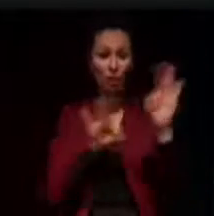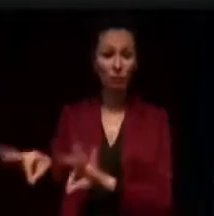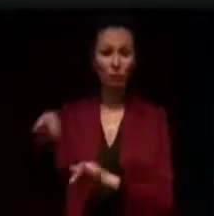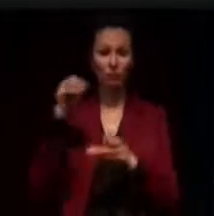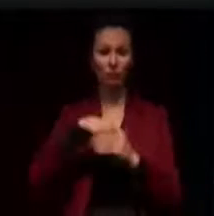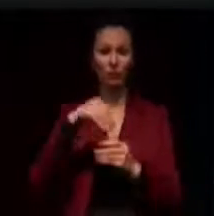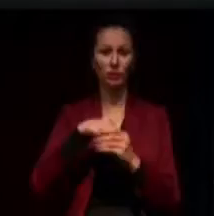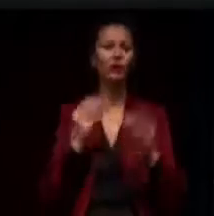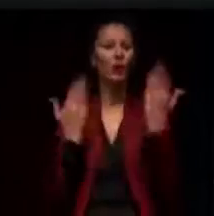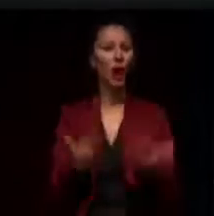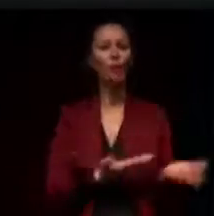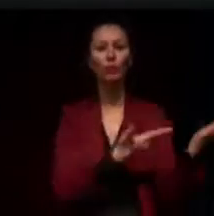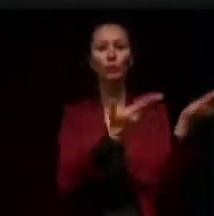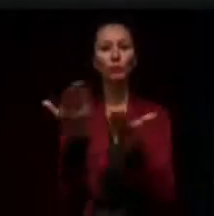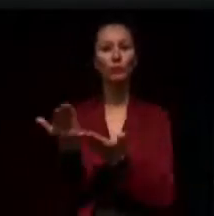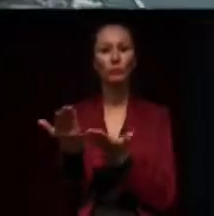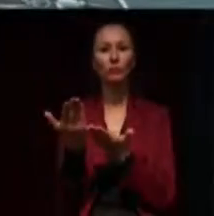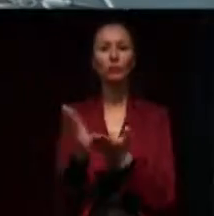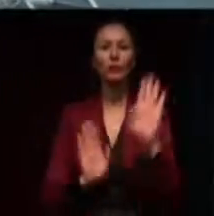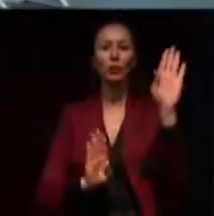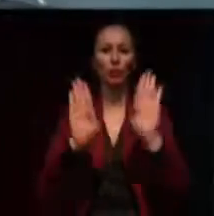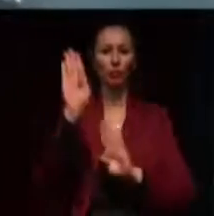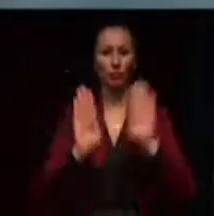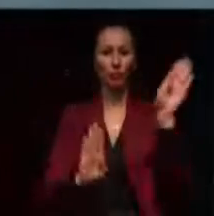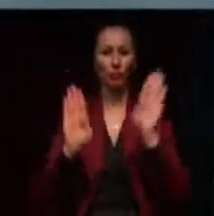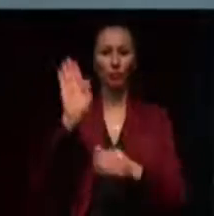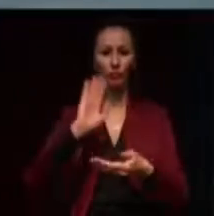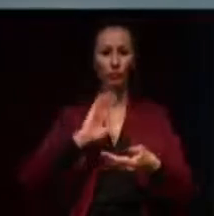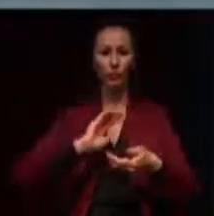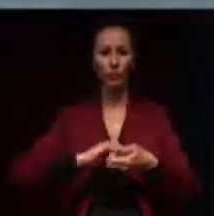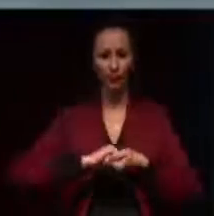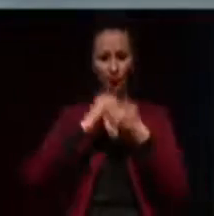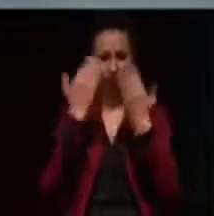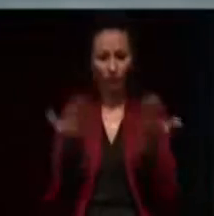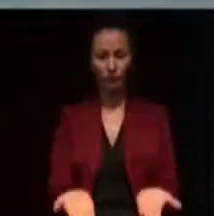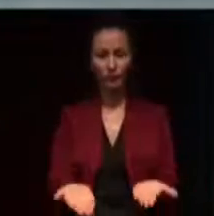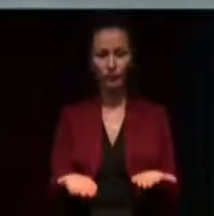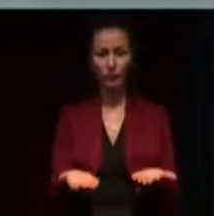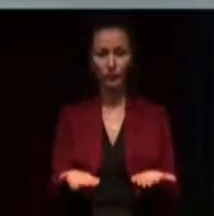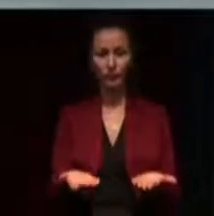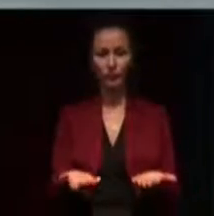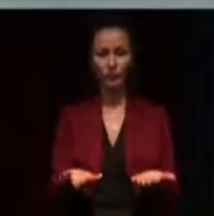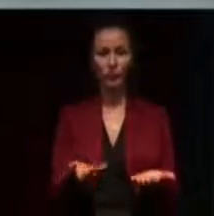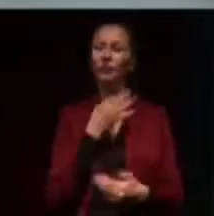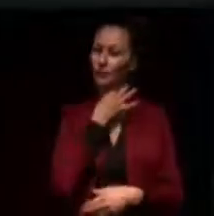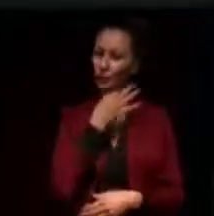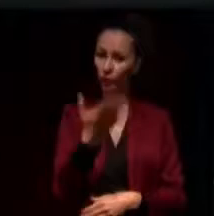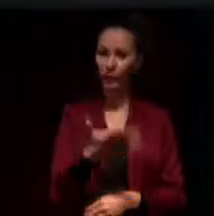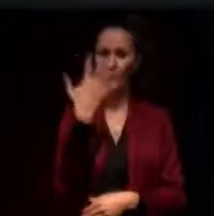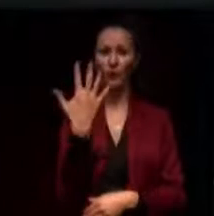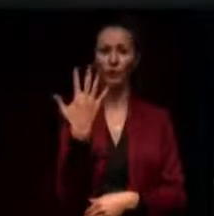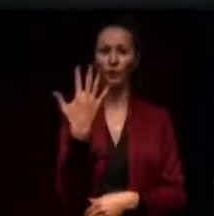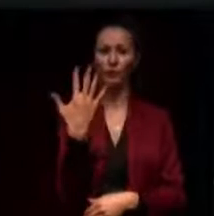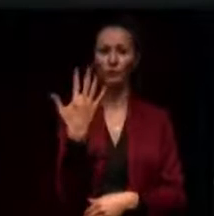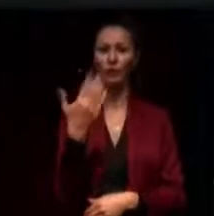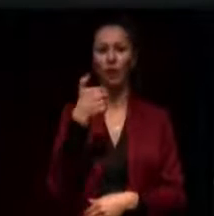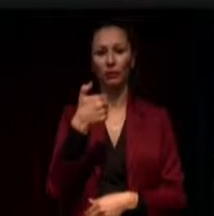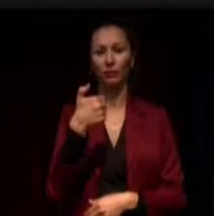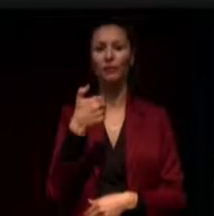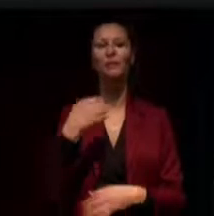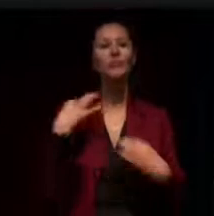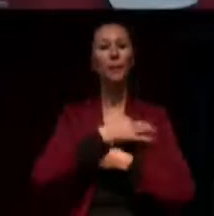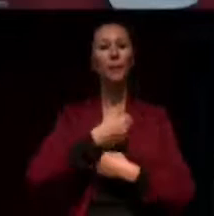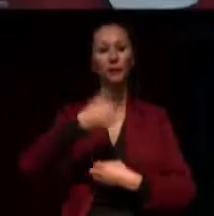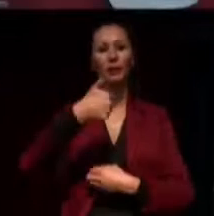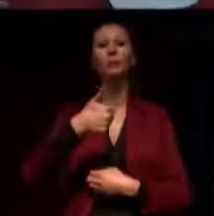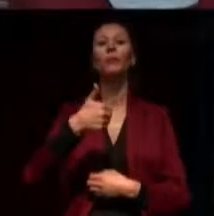komisyonlarından geldiği şekliyle kabulünü oylarınıza sunuyorum. Kabul edenler, etmeyenler oy birliğiyle kabul edilmiştir. Teşekkür ediyorum. 5 ve 6. Sayın